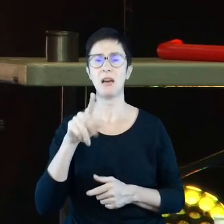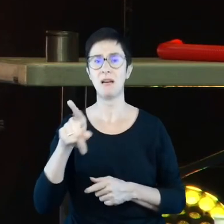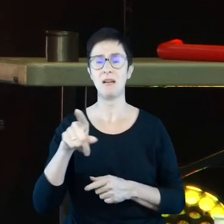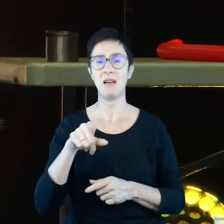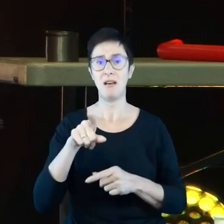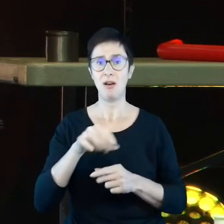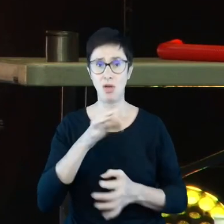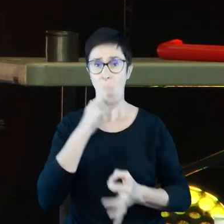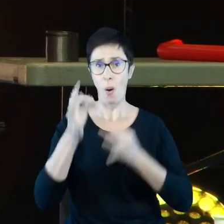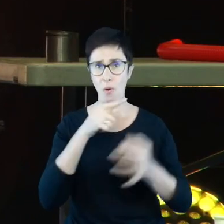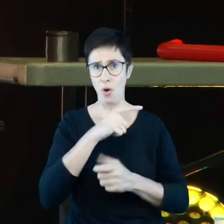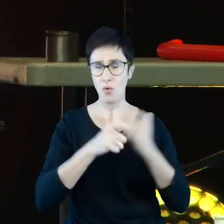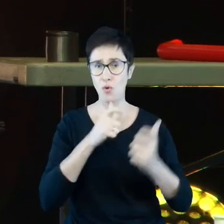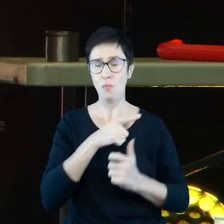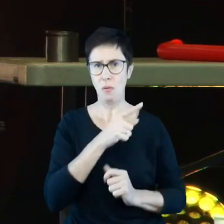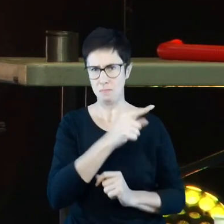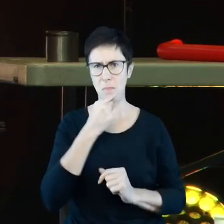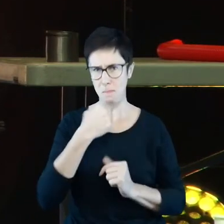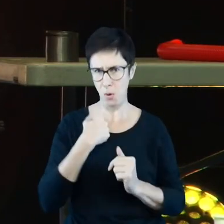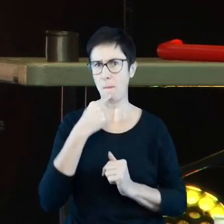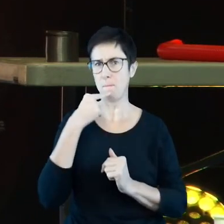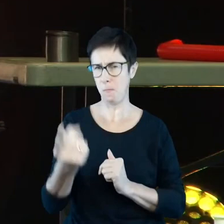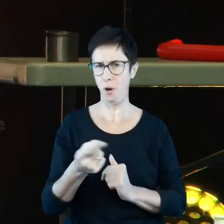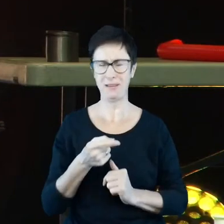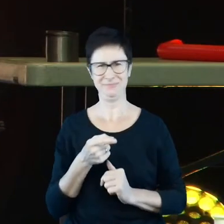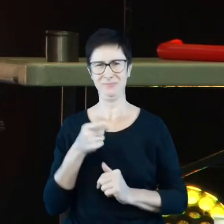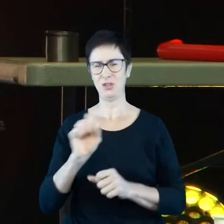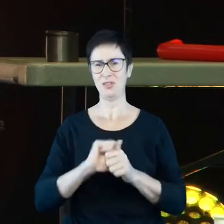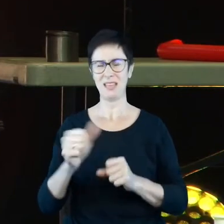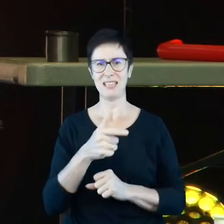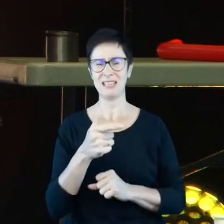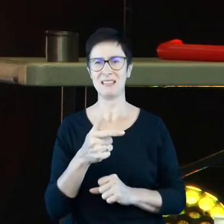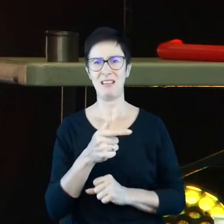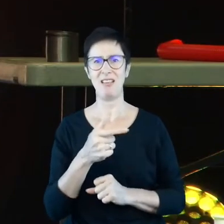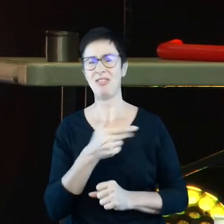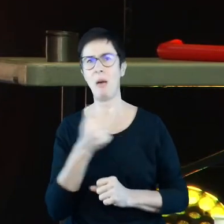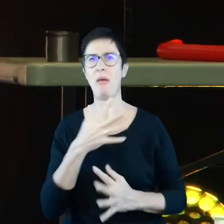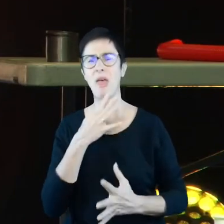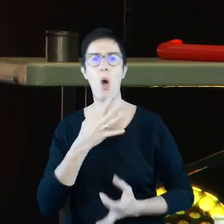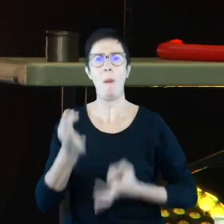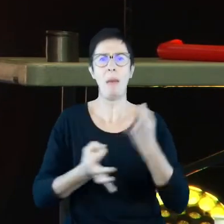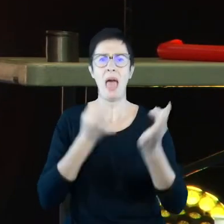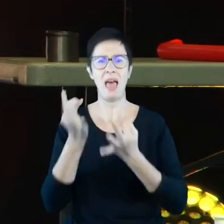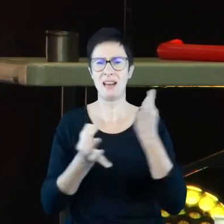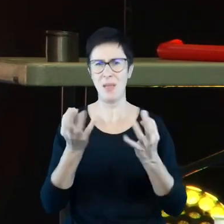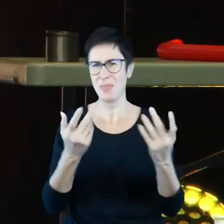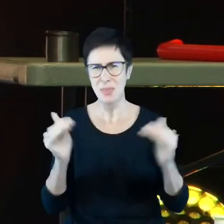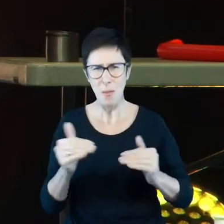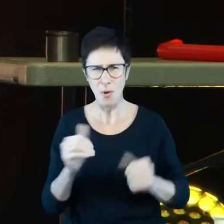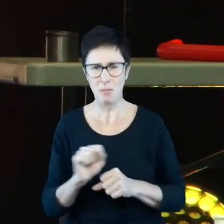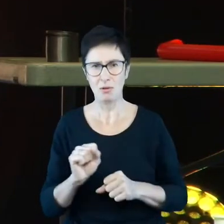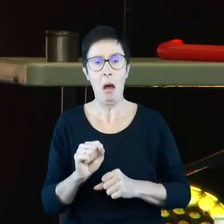pewnym momencie, że to nie jest temat, wieloryb to nie jest temat na operę. To się nie może udać, a jednak się